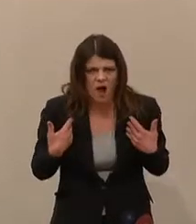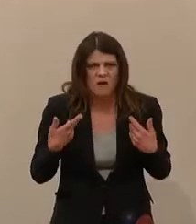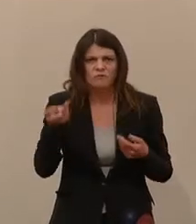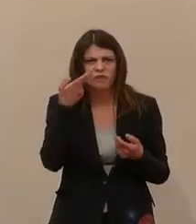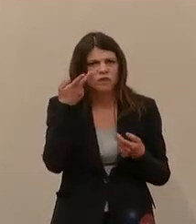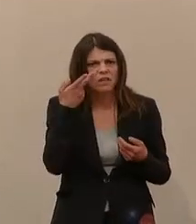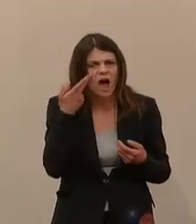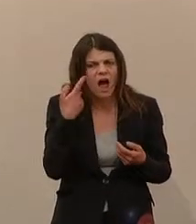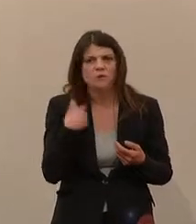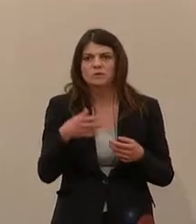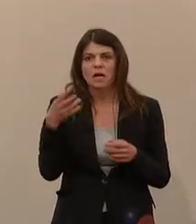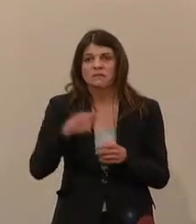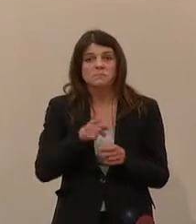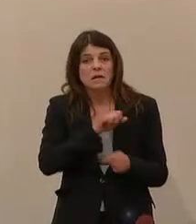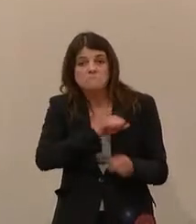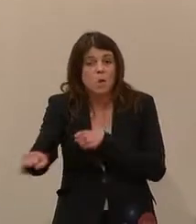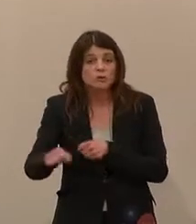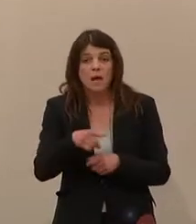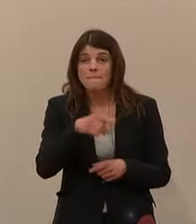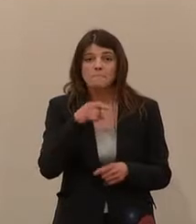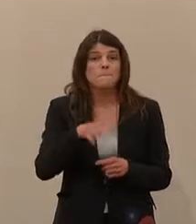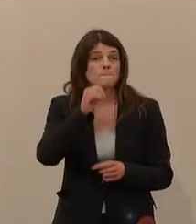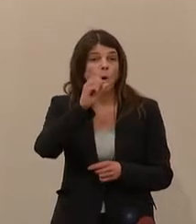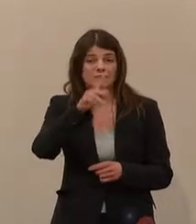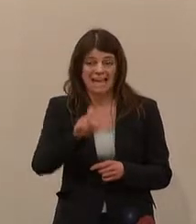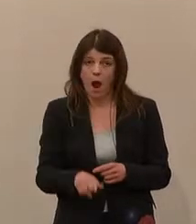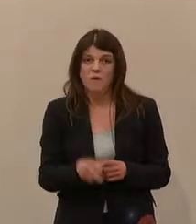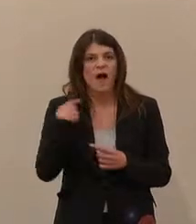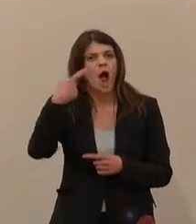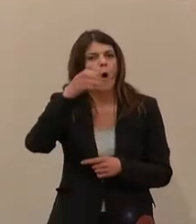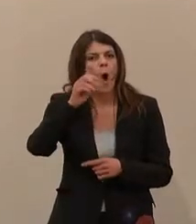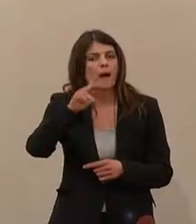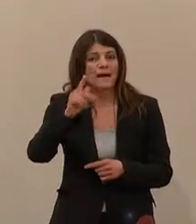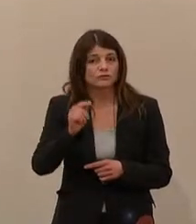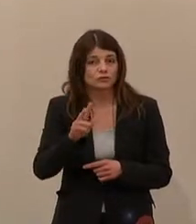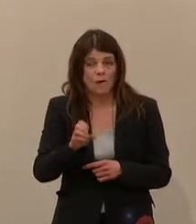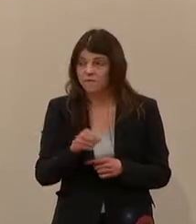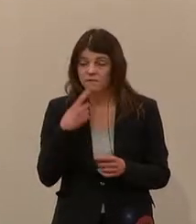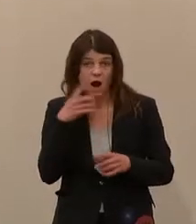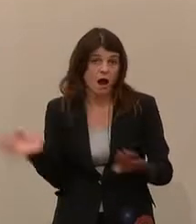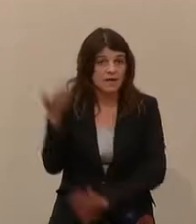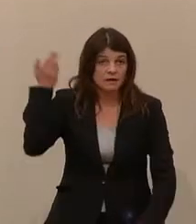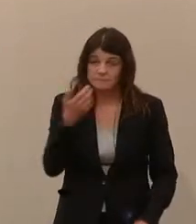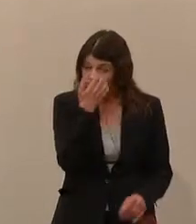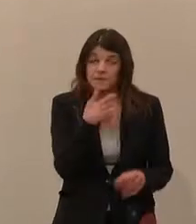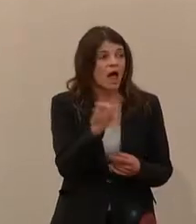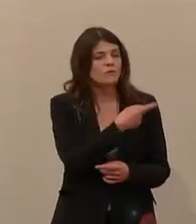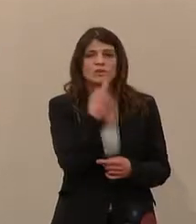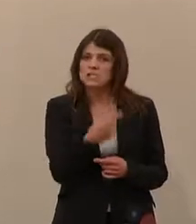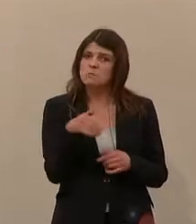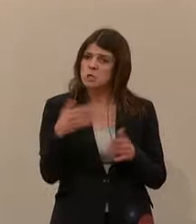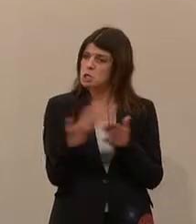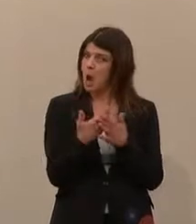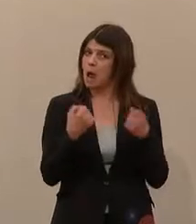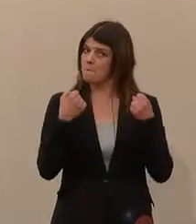schaut es aus mit dem Putsch in Moskau, als Gorbatschow gestürzt wurde und die SPÖ davon gesprochen hat, dass man sich vielleicht mit den neuen